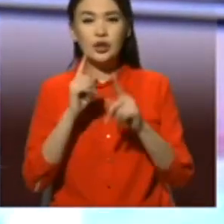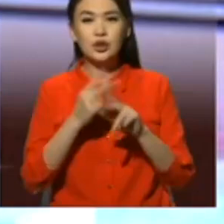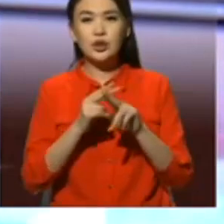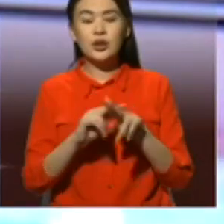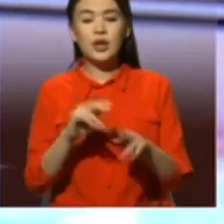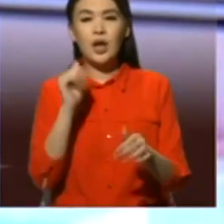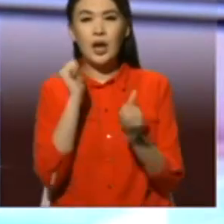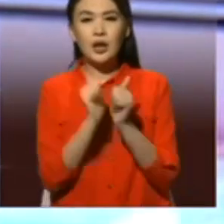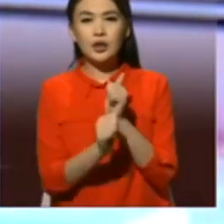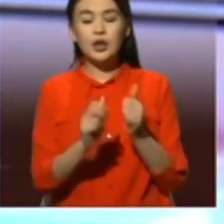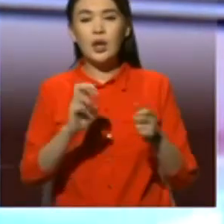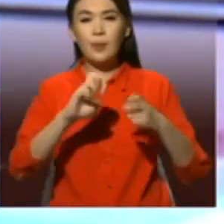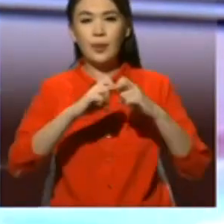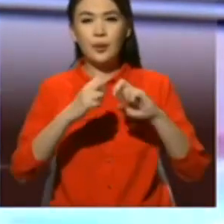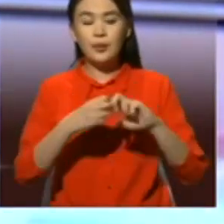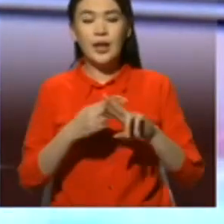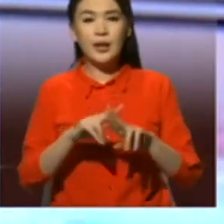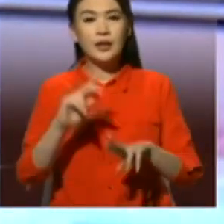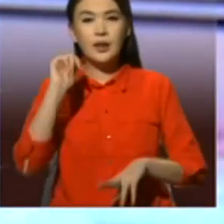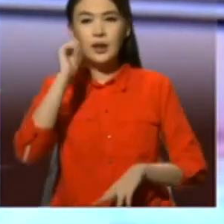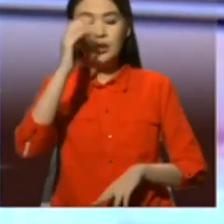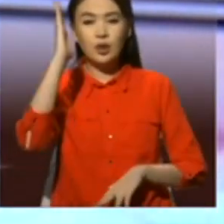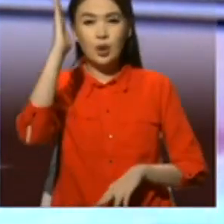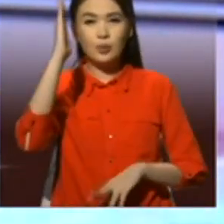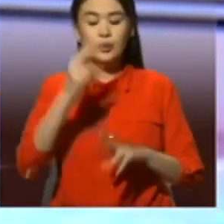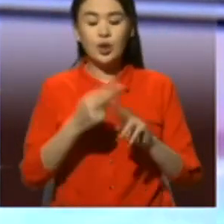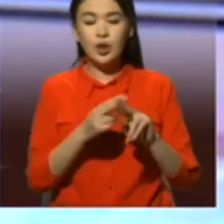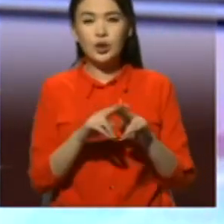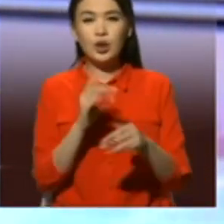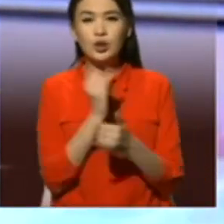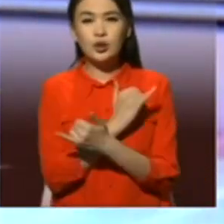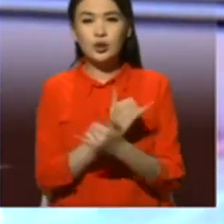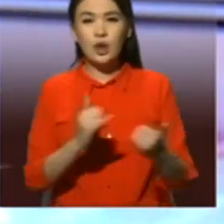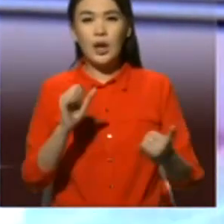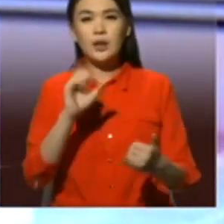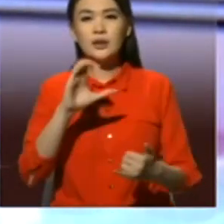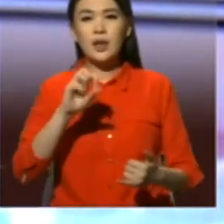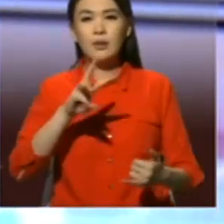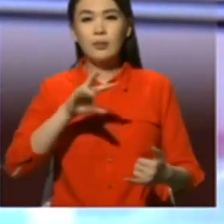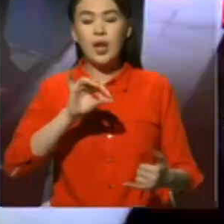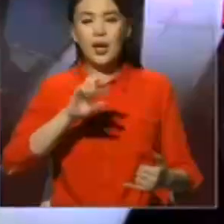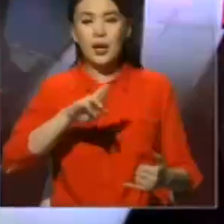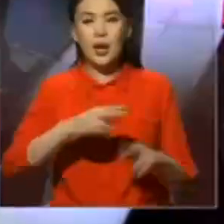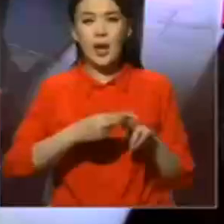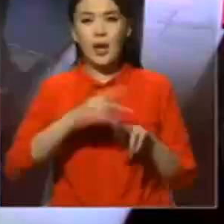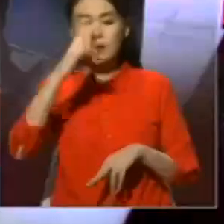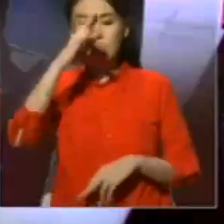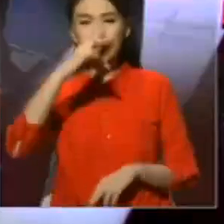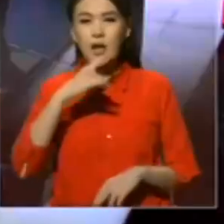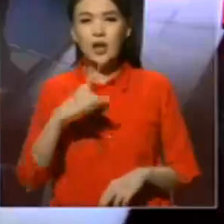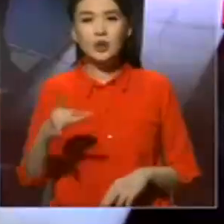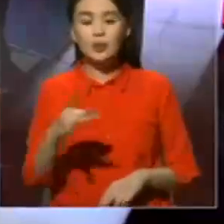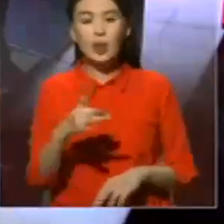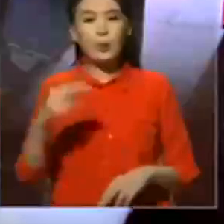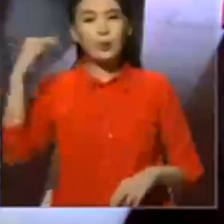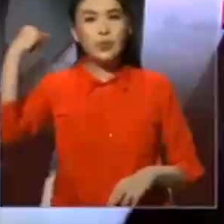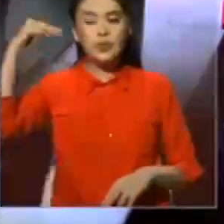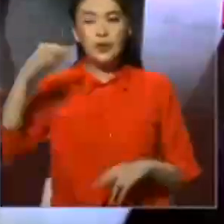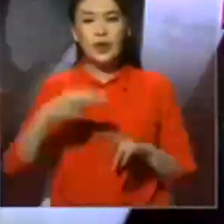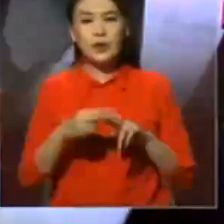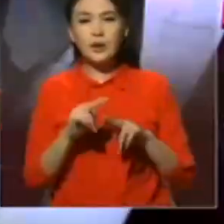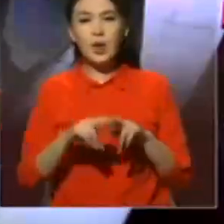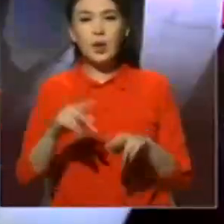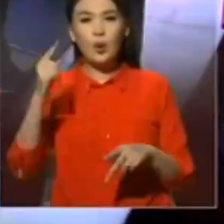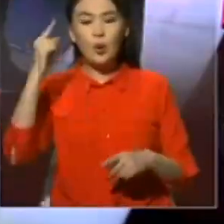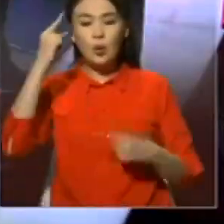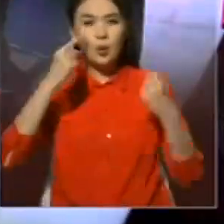әрбір мәселе ертең оны ұсыныс пікірге осы ассамблея төрағасы Қазақстан Республикасының президенті өзің ой пікірін